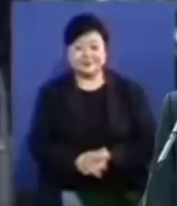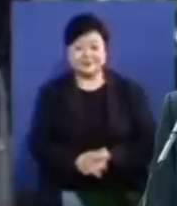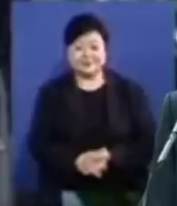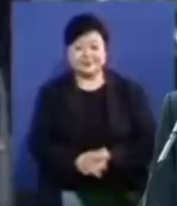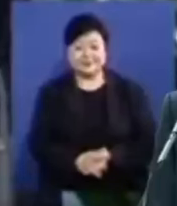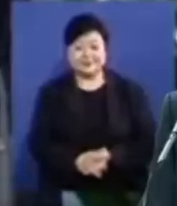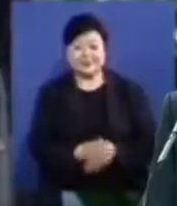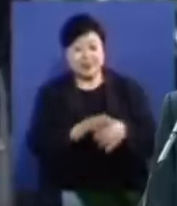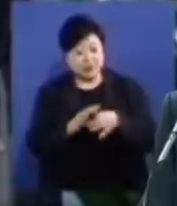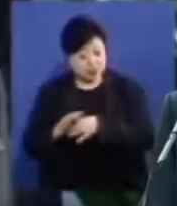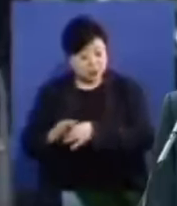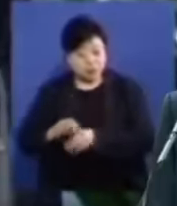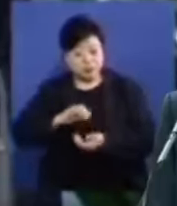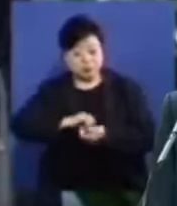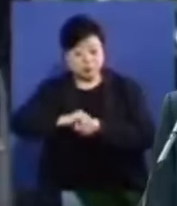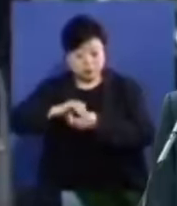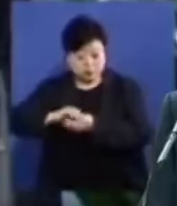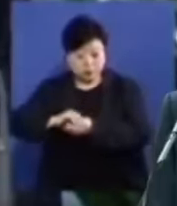정기적으로